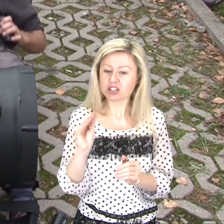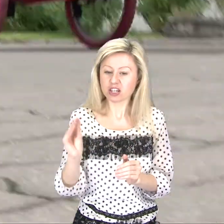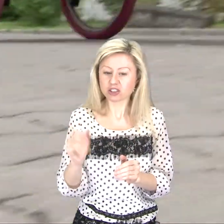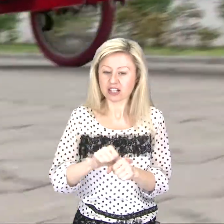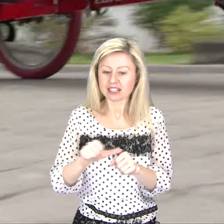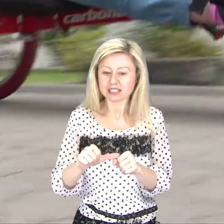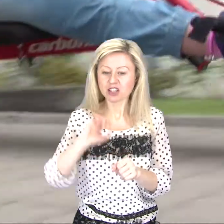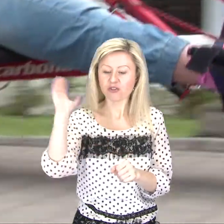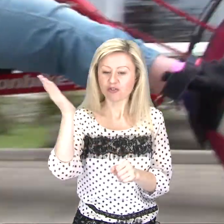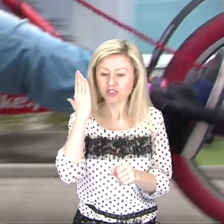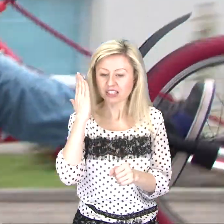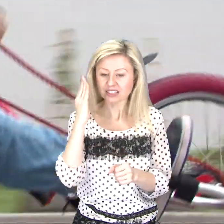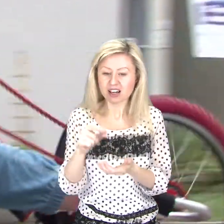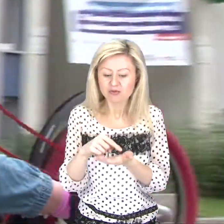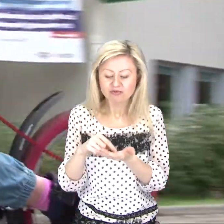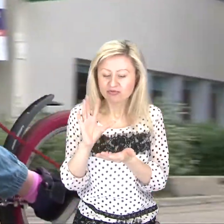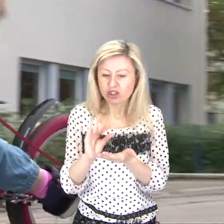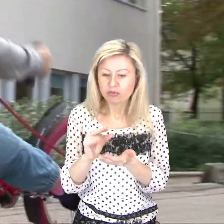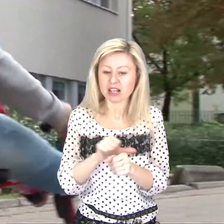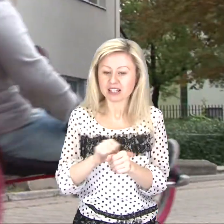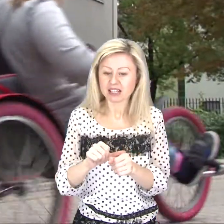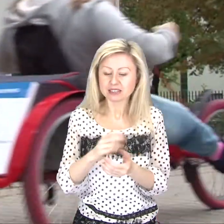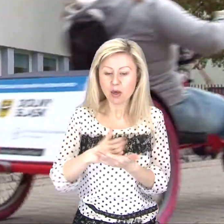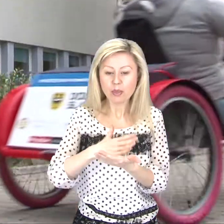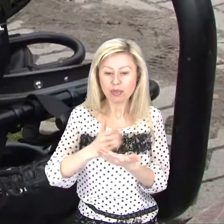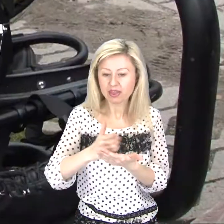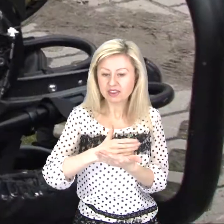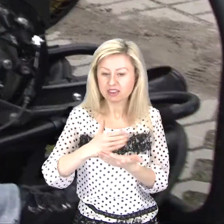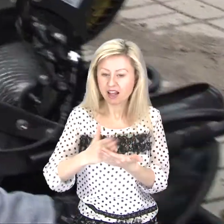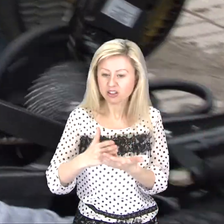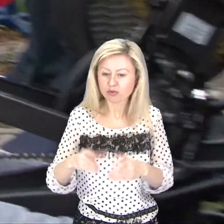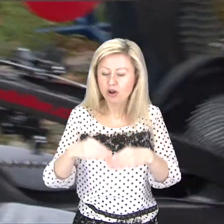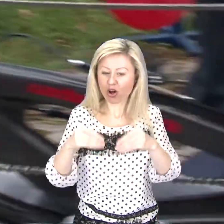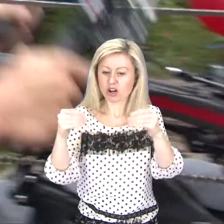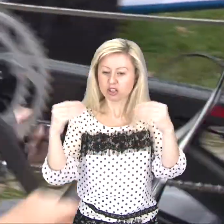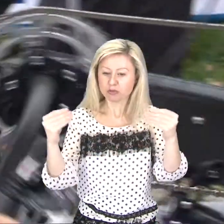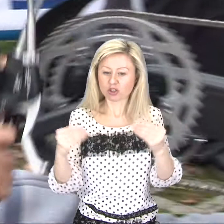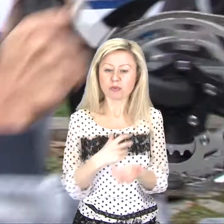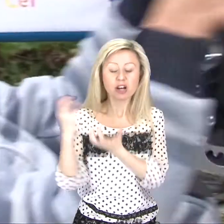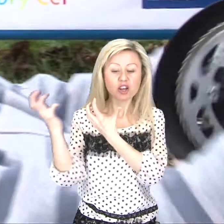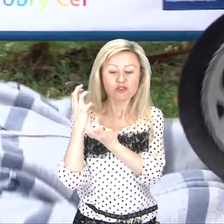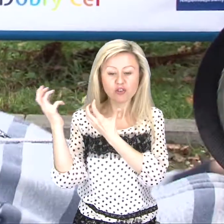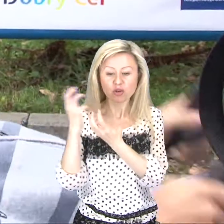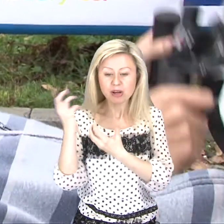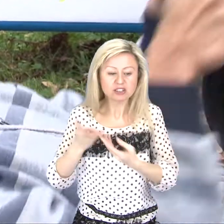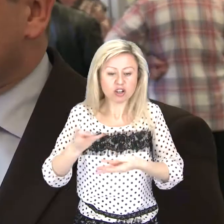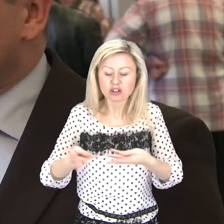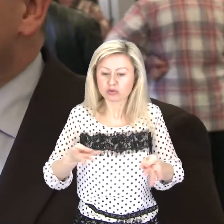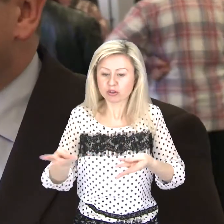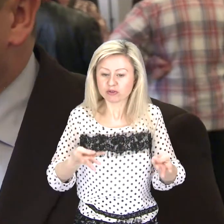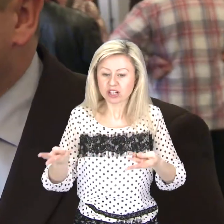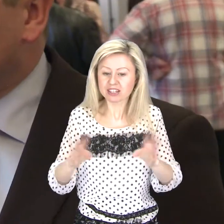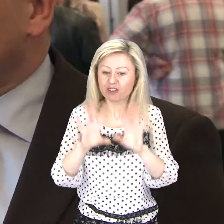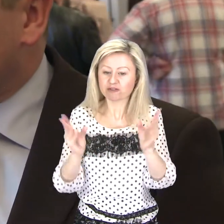że to jest wiedza w pigułce i to jest jakby dalszy tok naszej pracy w postaci kampanii informacyjnej. Nam jest czasami trudno z